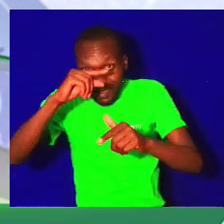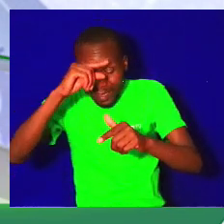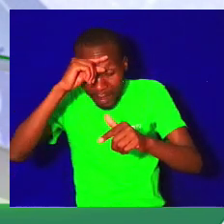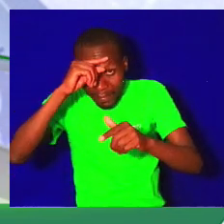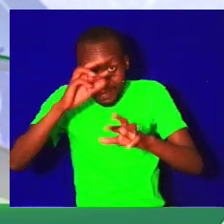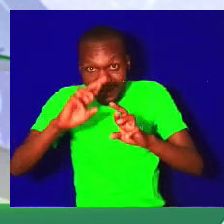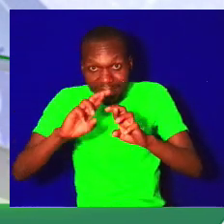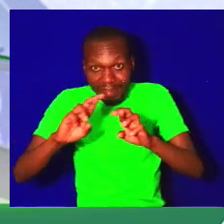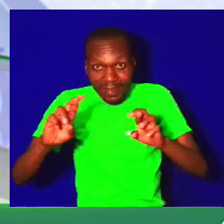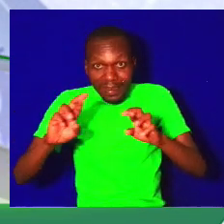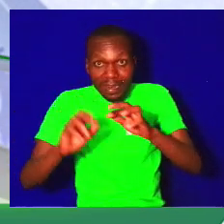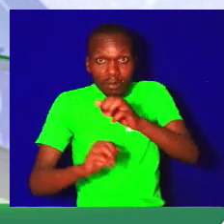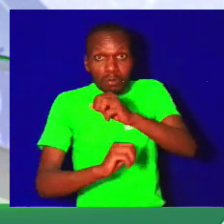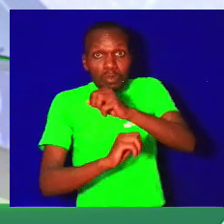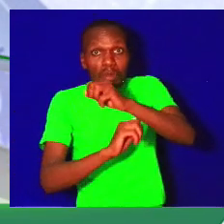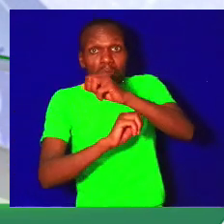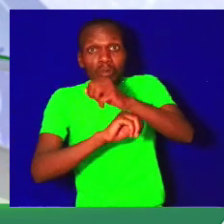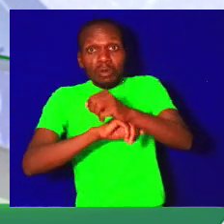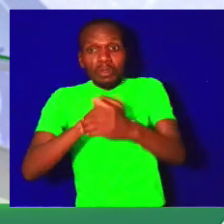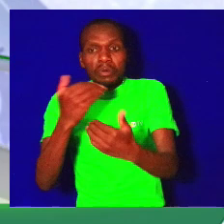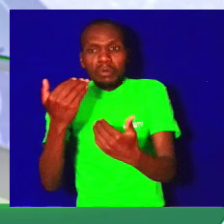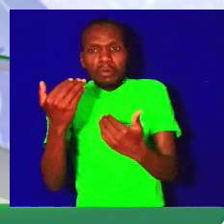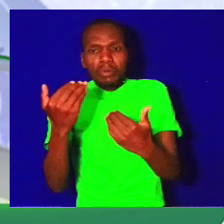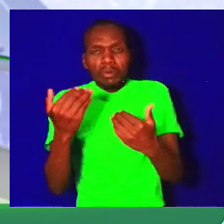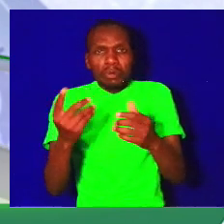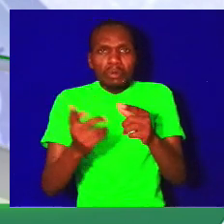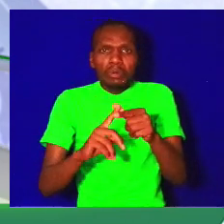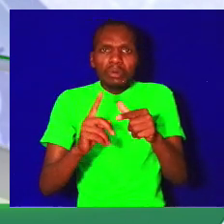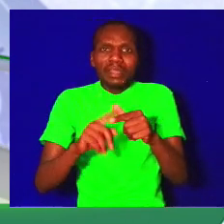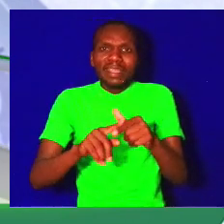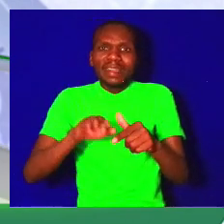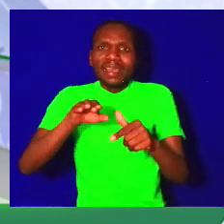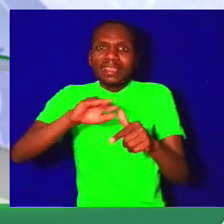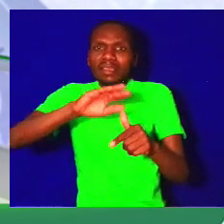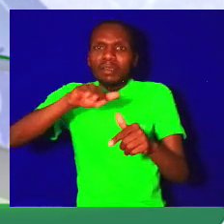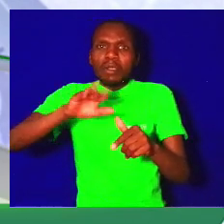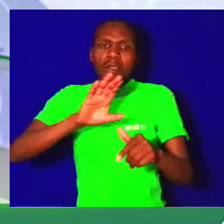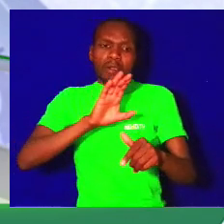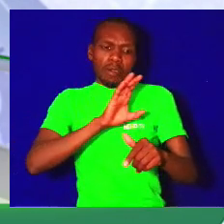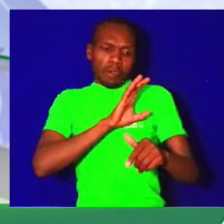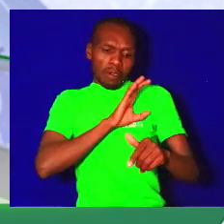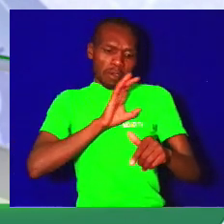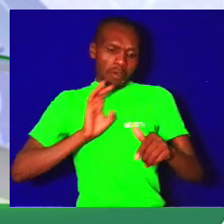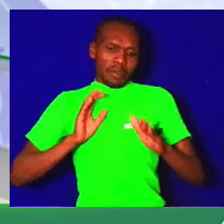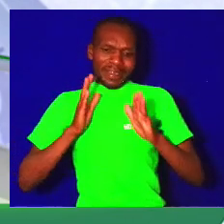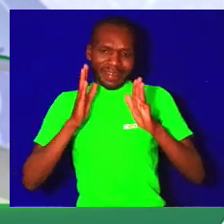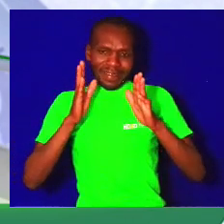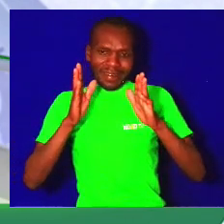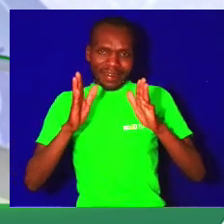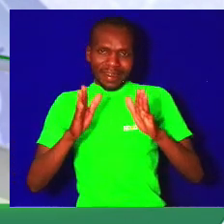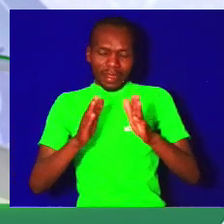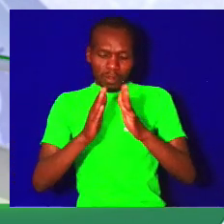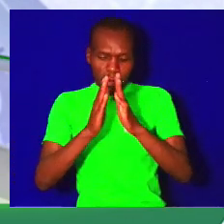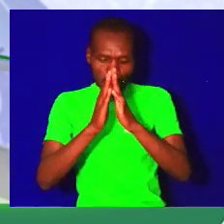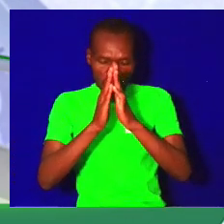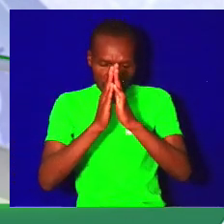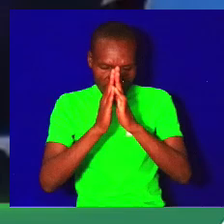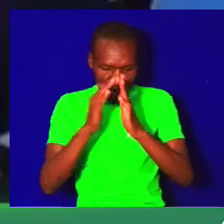chi kubasira boigoni go abulia abegenwa kwenyora Kenya asensemeli ya